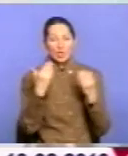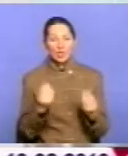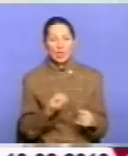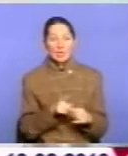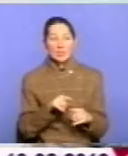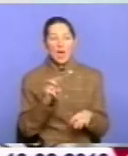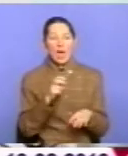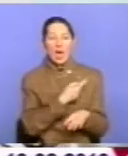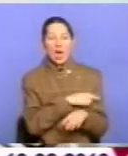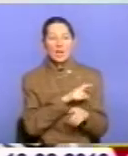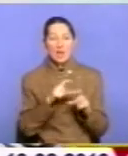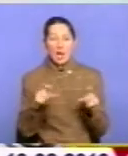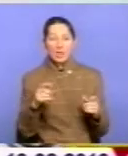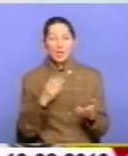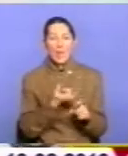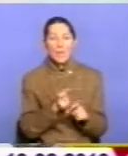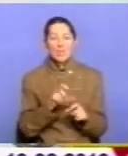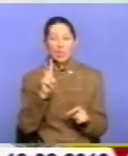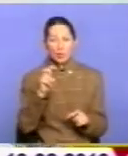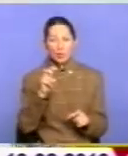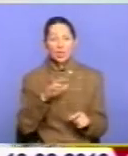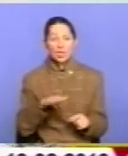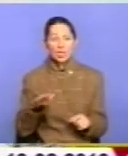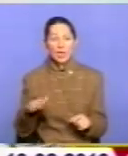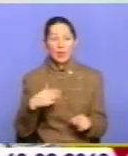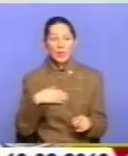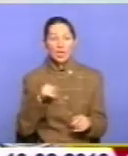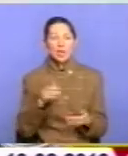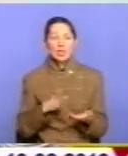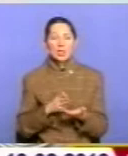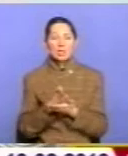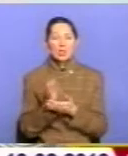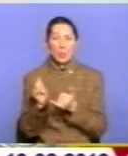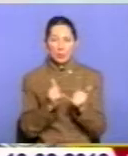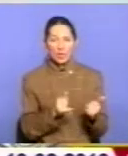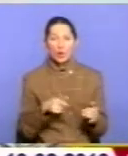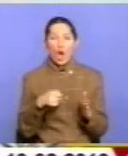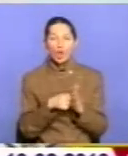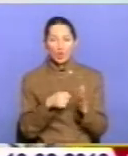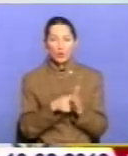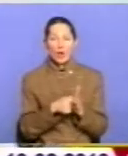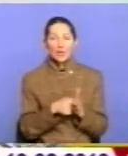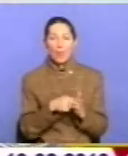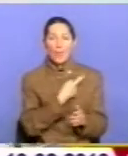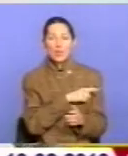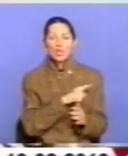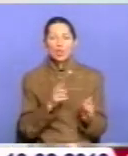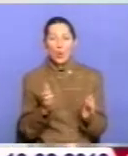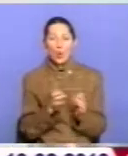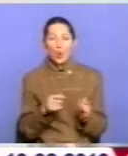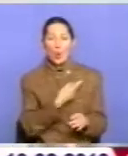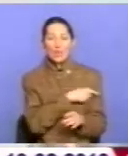лікарні знаходиться більше 200 дітей. Ми їх забезпечимо харчуванням, медичною опікою і медичними